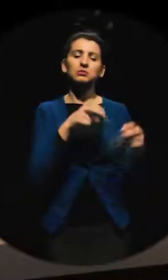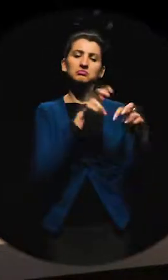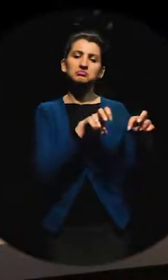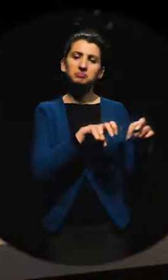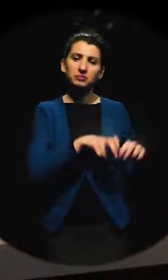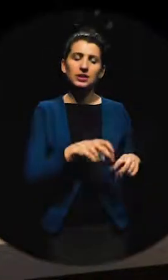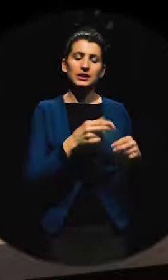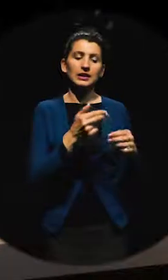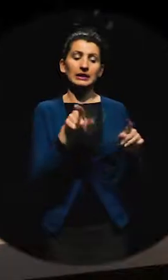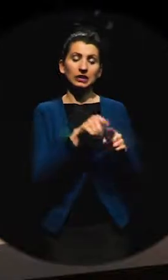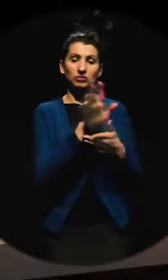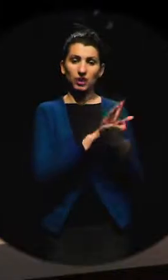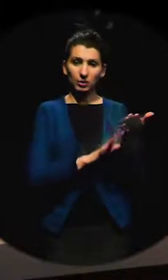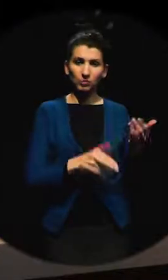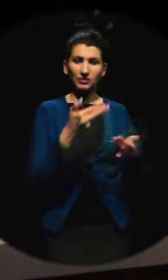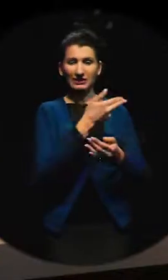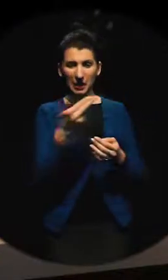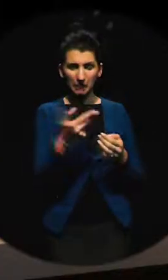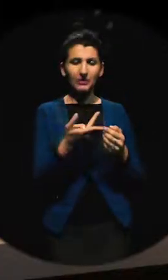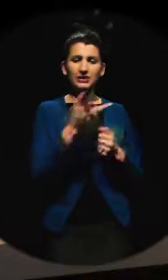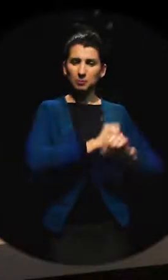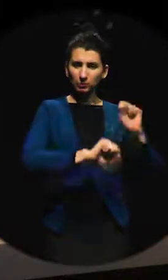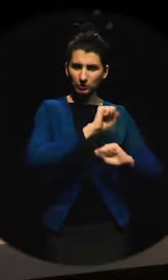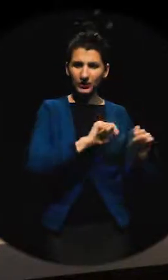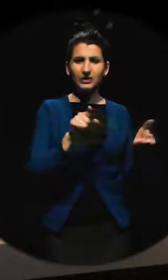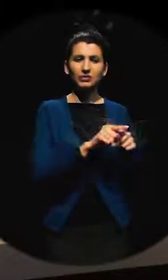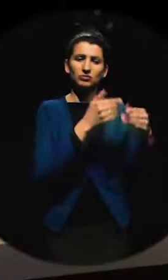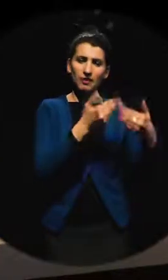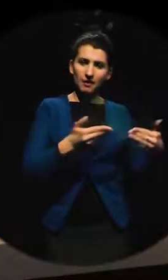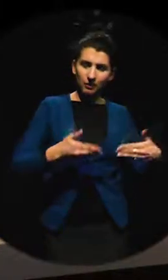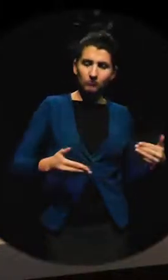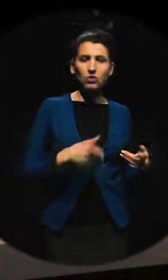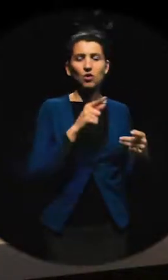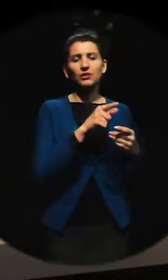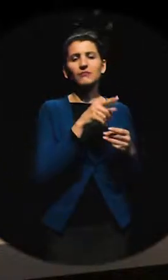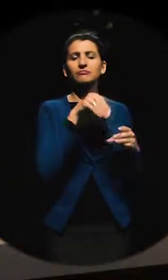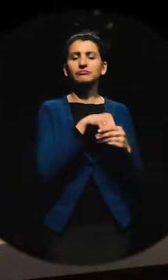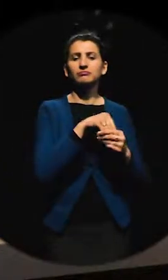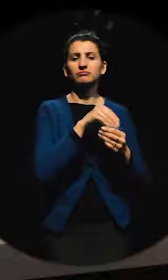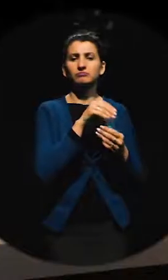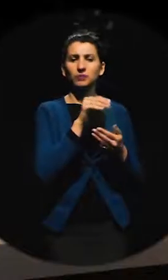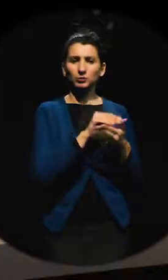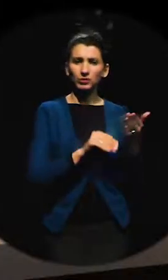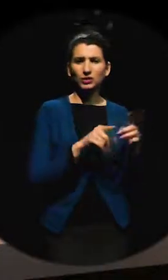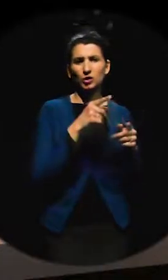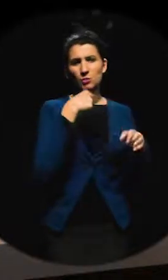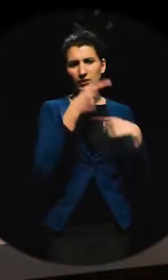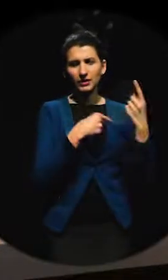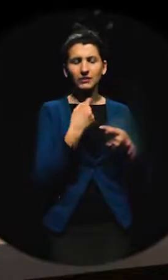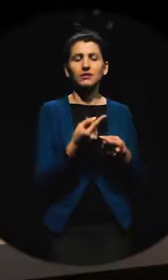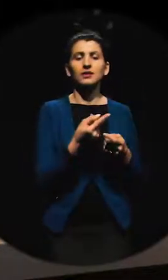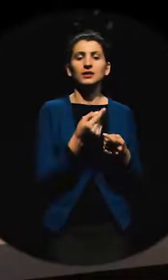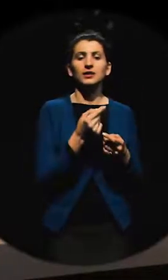temat niepełnosprawności i performansu, niepełnosprawności i teatru bazuje na takim rozróżnieniu, czy takich dwóch